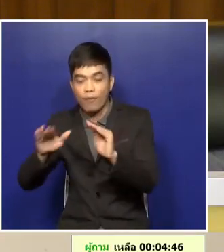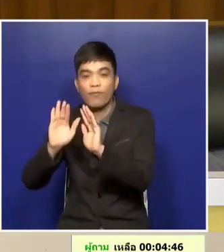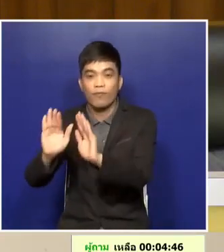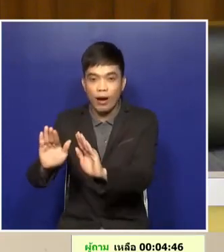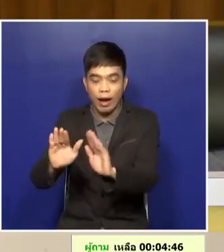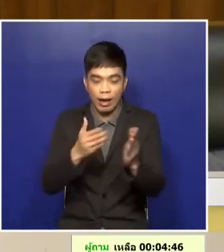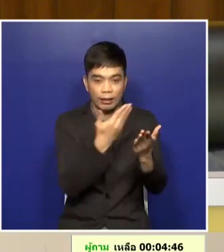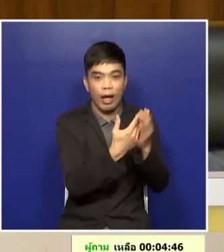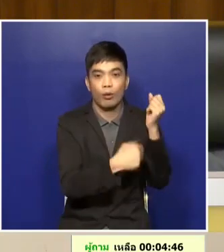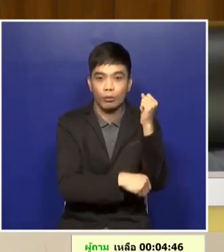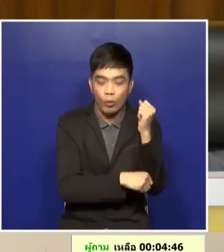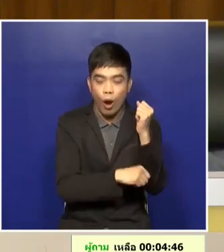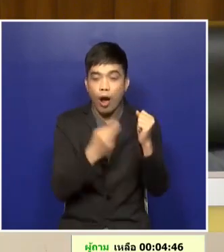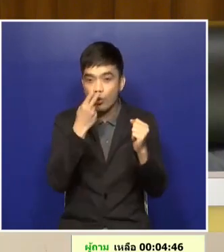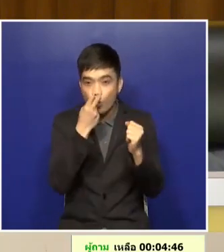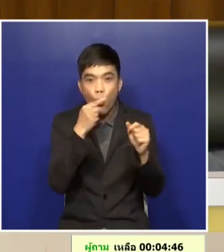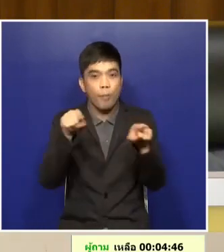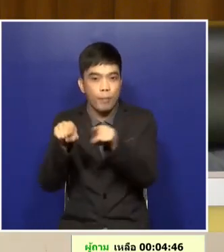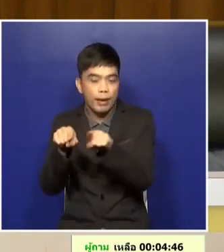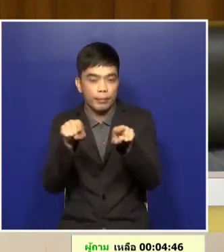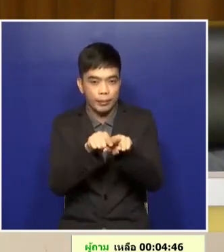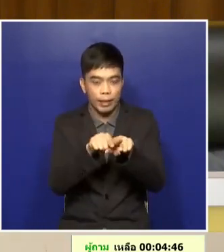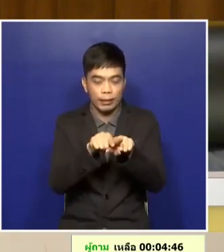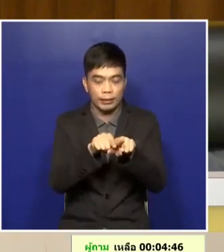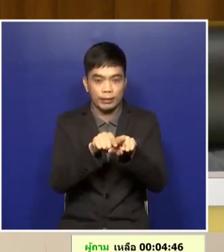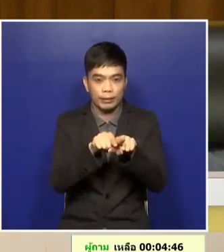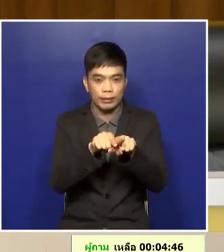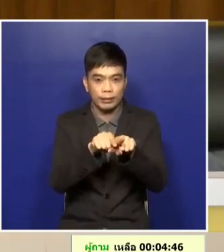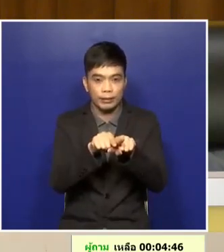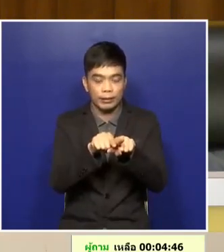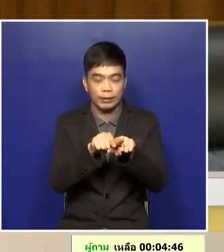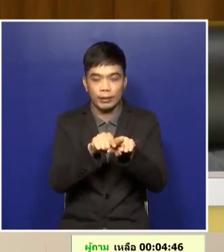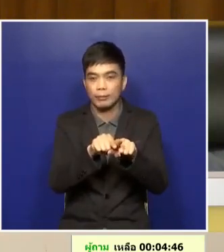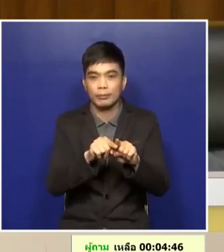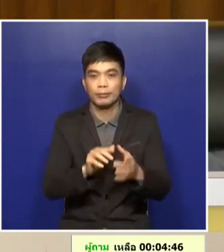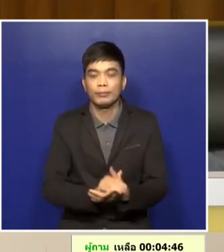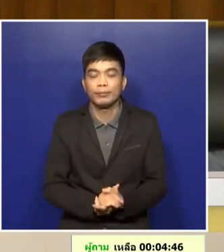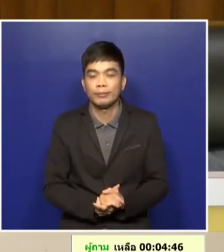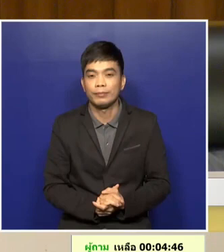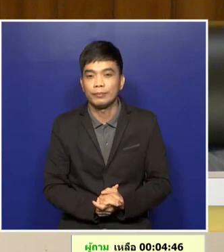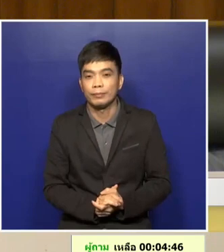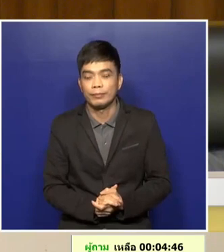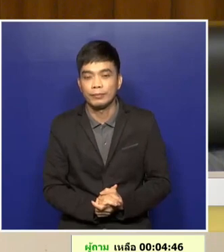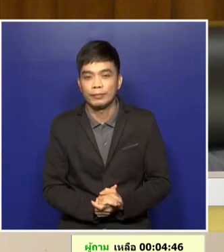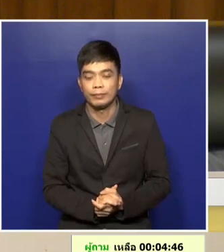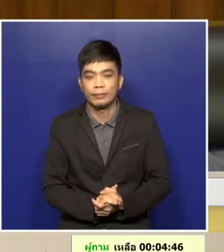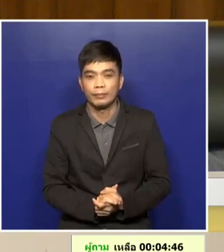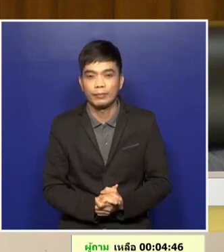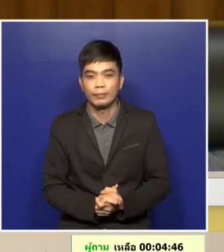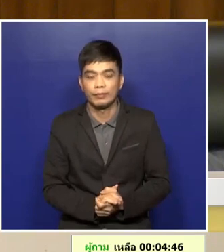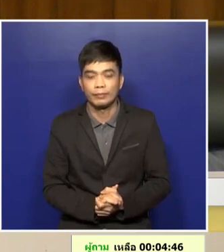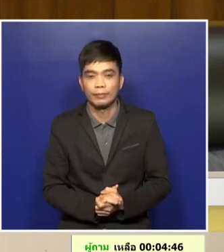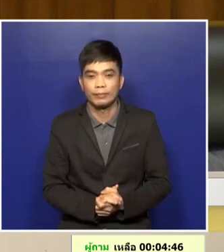ณฑ์ในการตรวจสอบแค่รายได้นะครับไม่ได้มีประเด็นอะไรมากนะครับแต่อย่างไรก็ตามนั้นเนี่ยเราก็จ